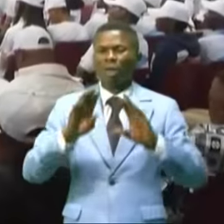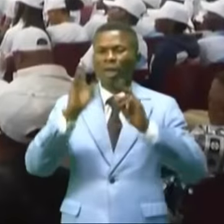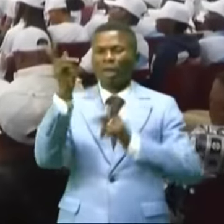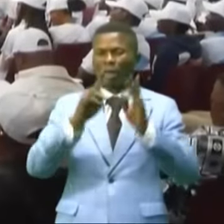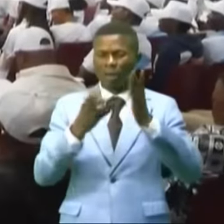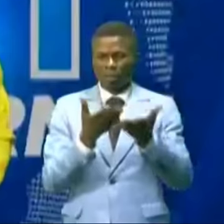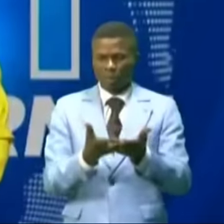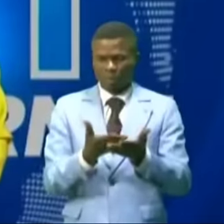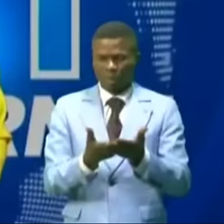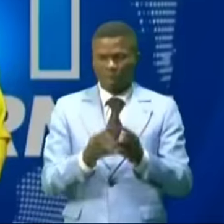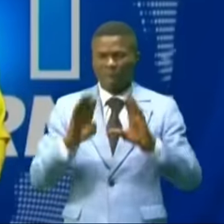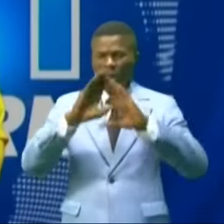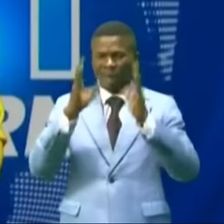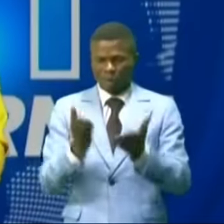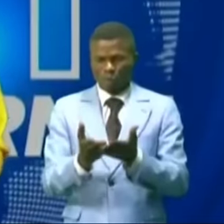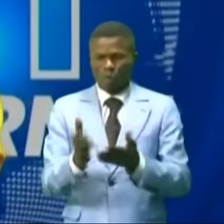journaliers.